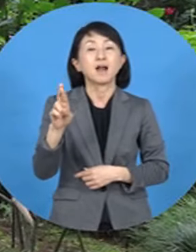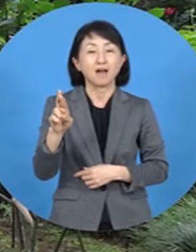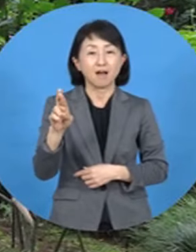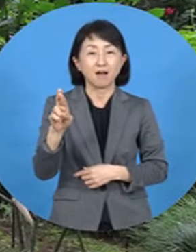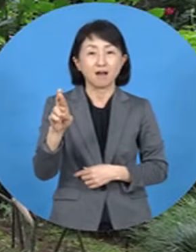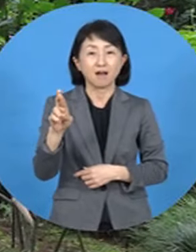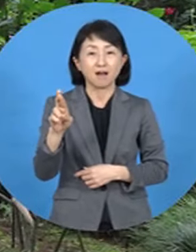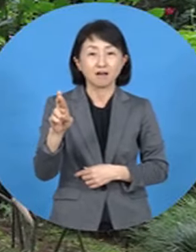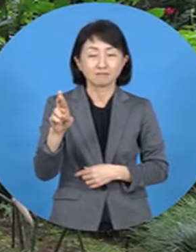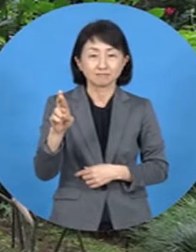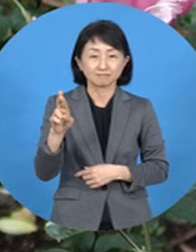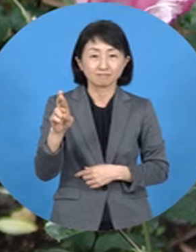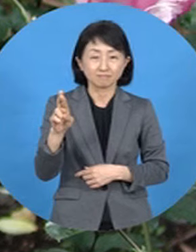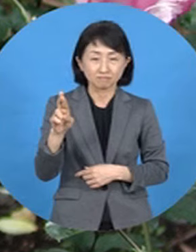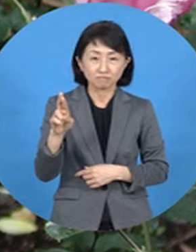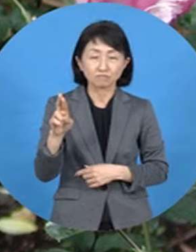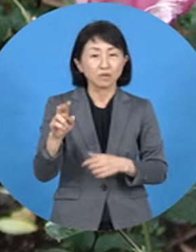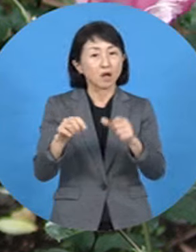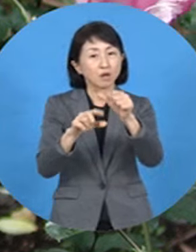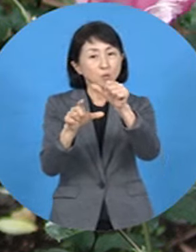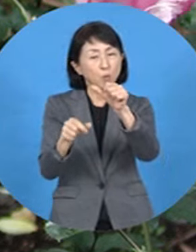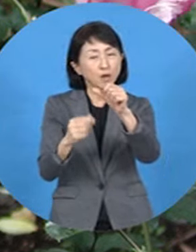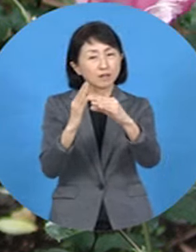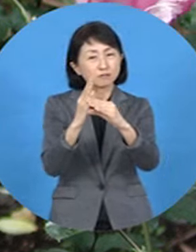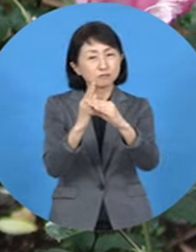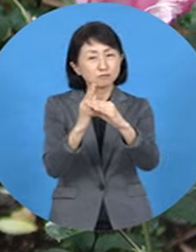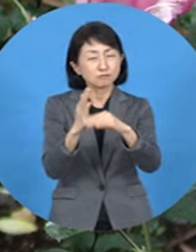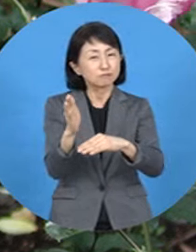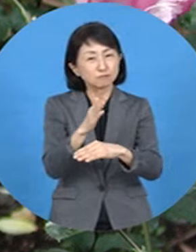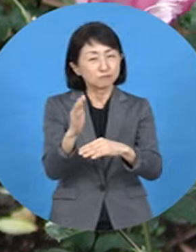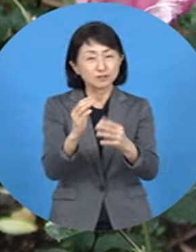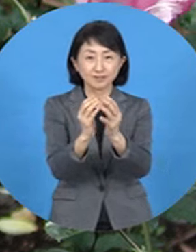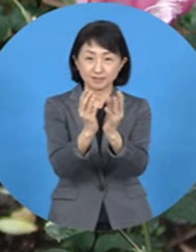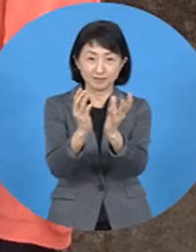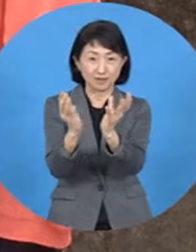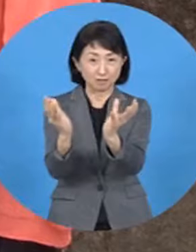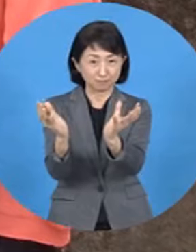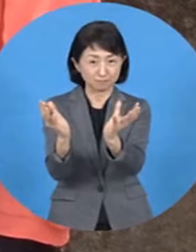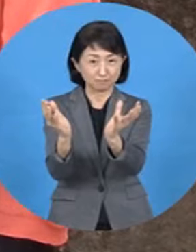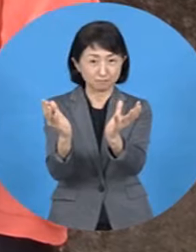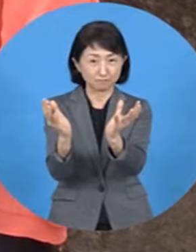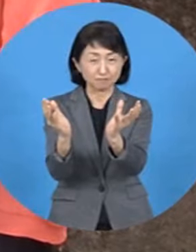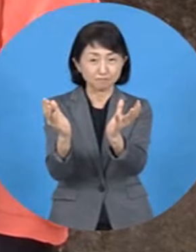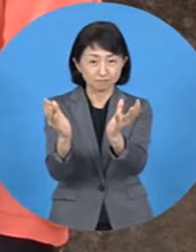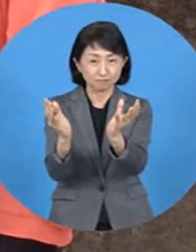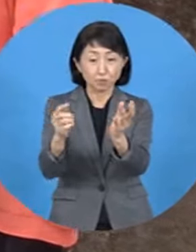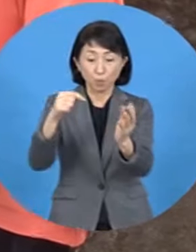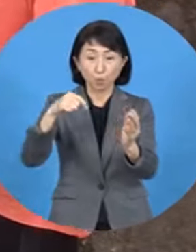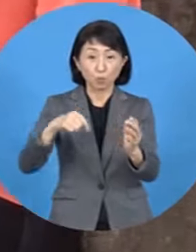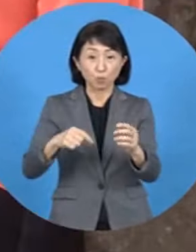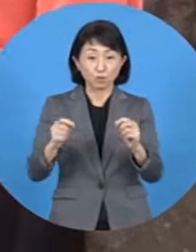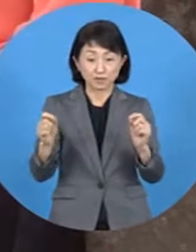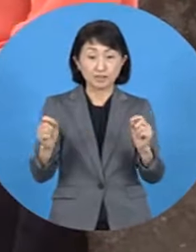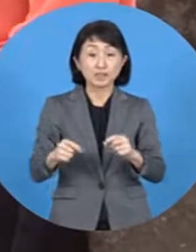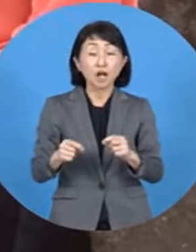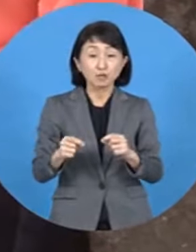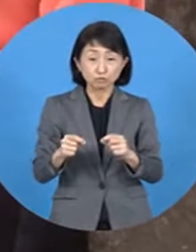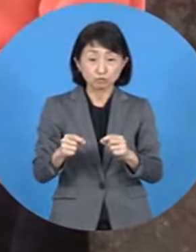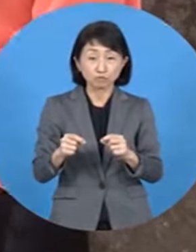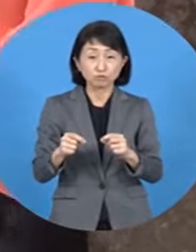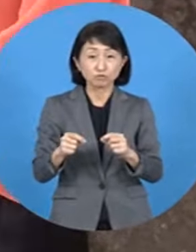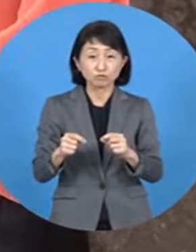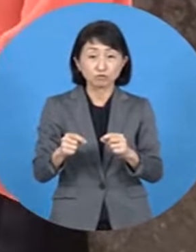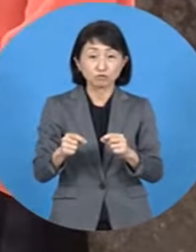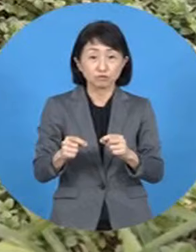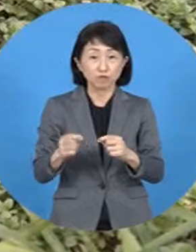ょうど5月の中旬ぐらいには見頃になるんではないかなと予想しております。ちょうどここのところのこの石垣の上なんです